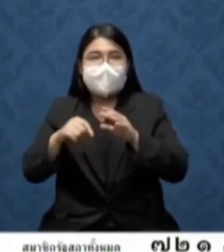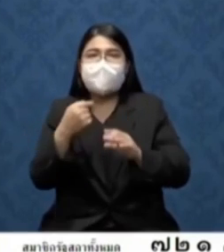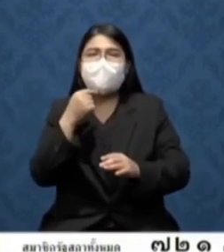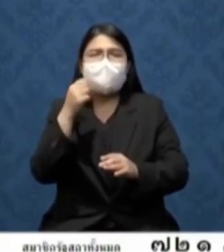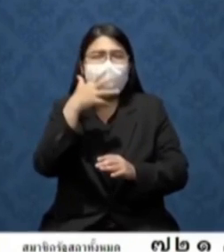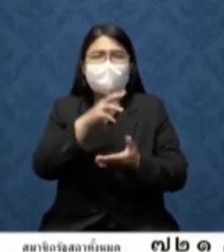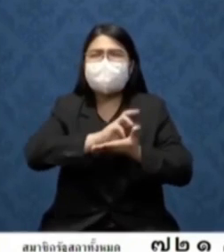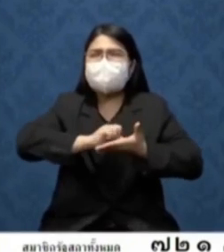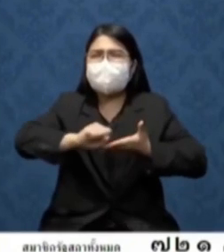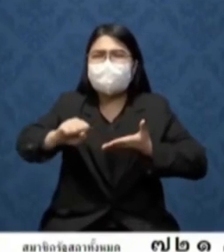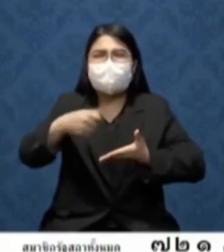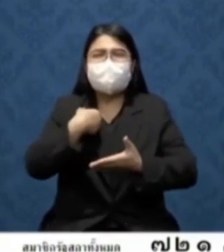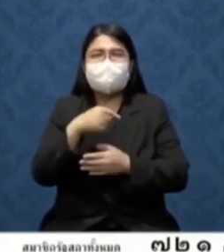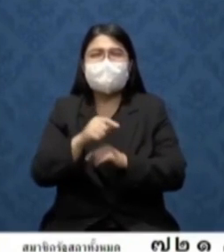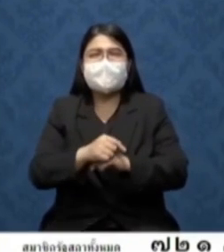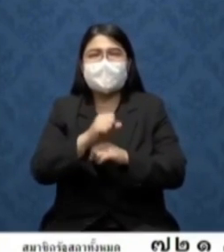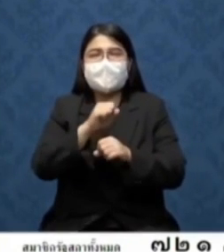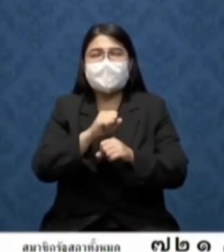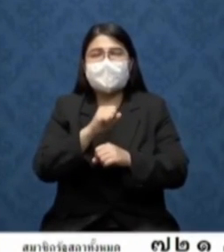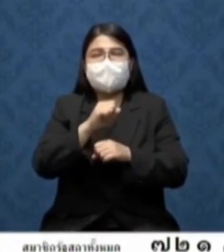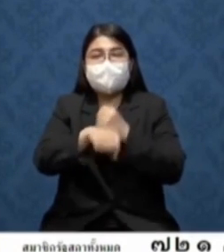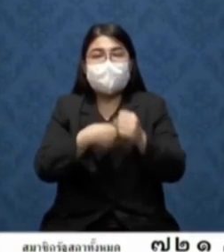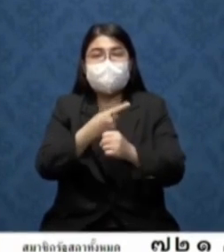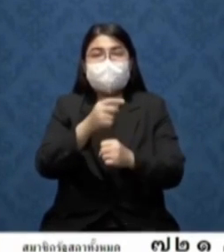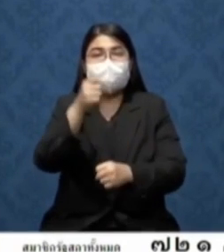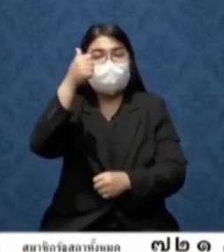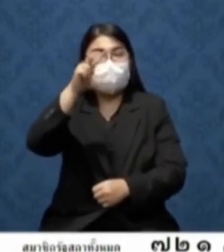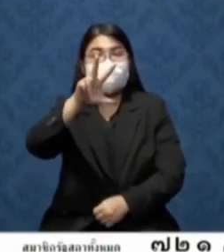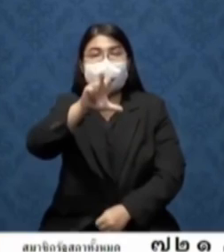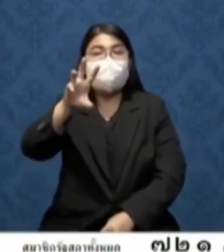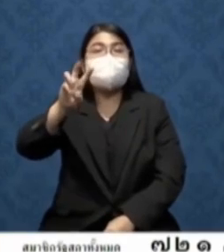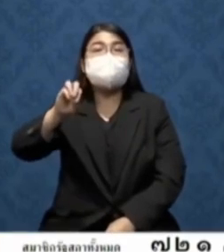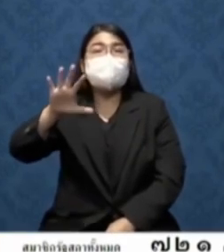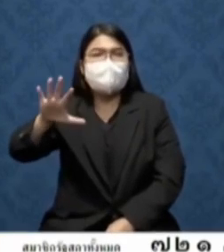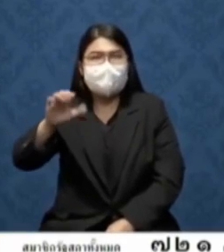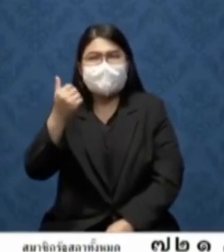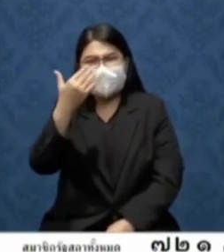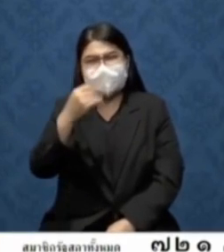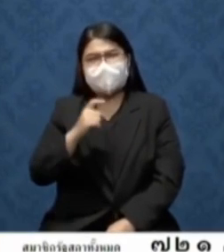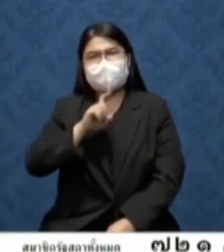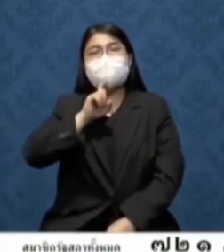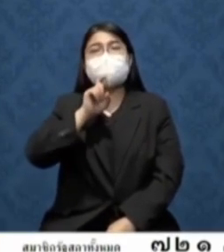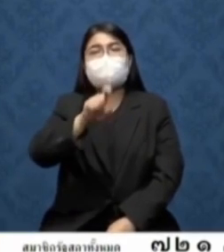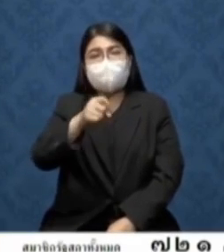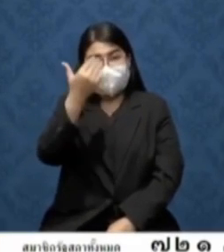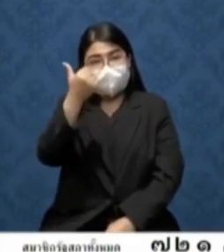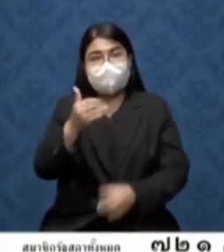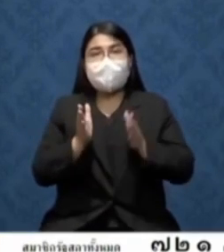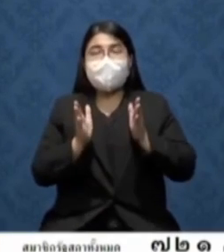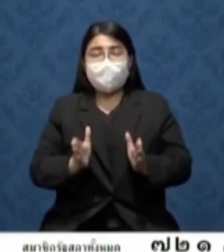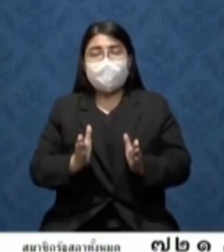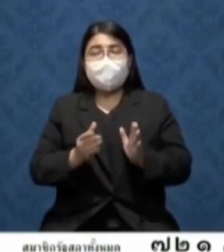น365วันต่อปีคำถามคือทำไมคนกรุงเทพถึงมี